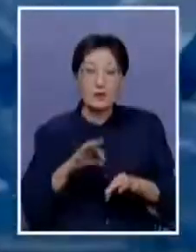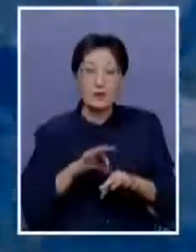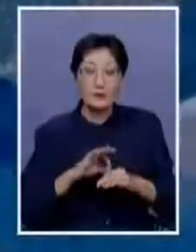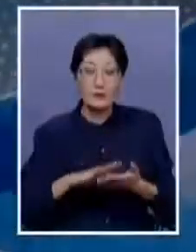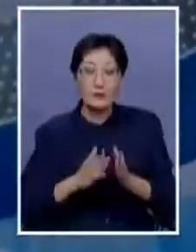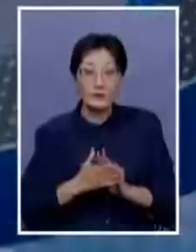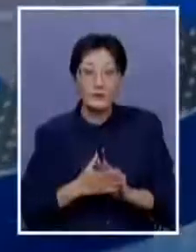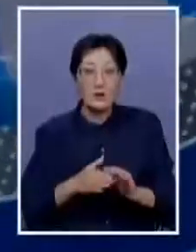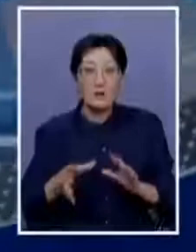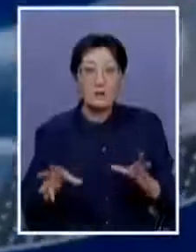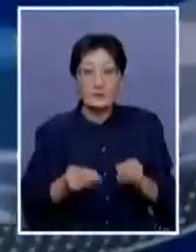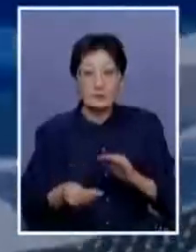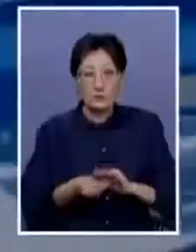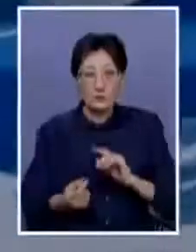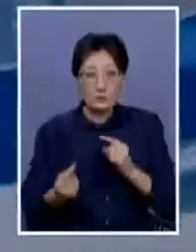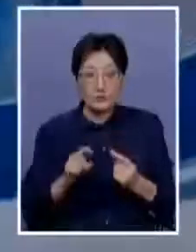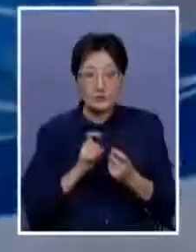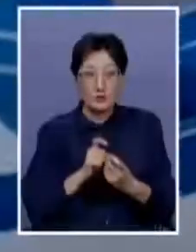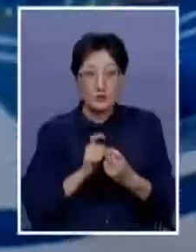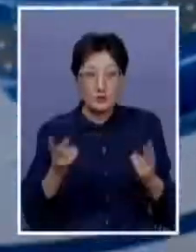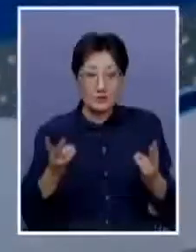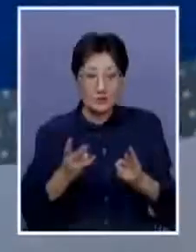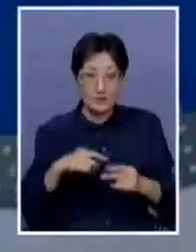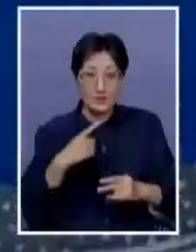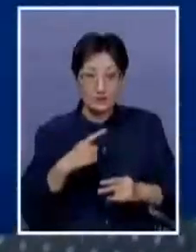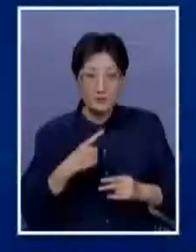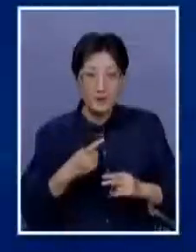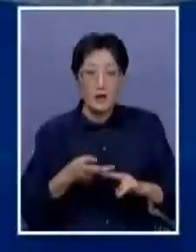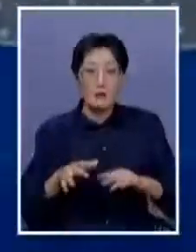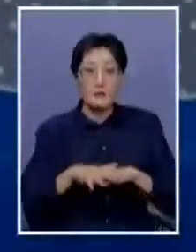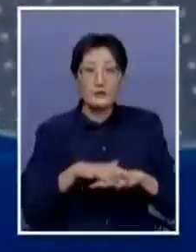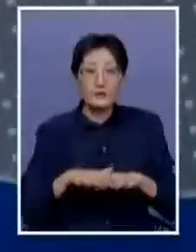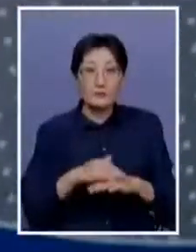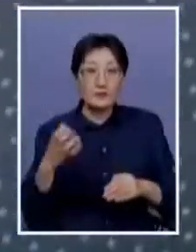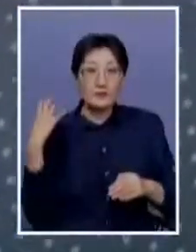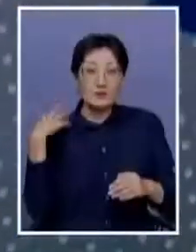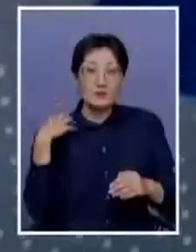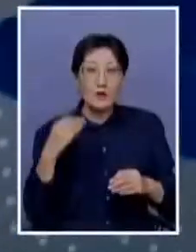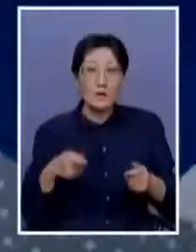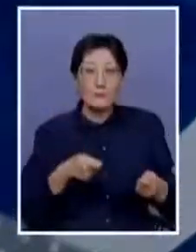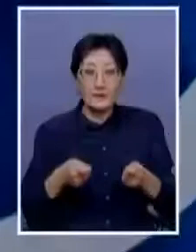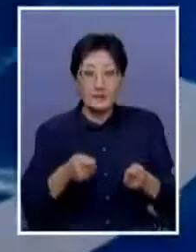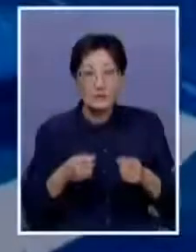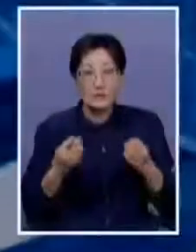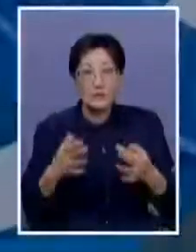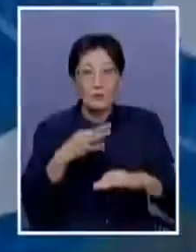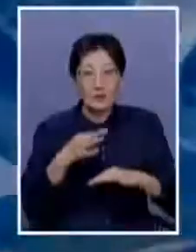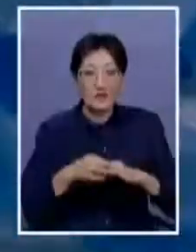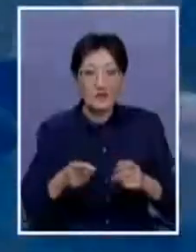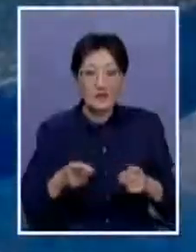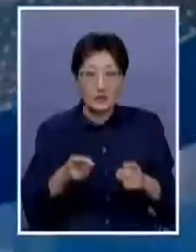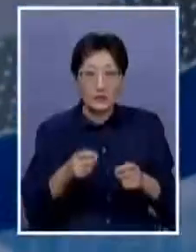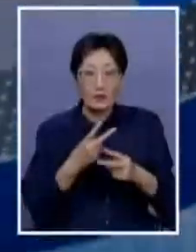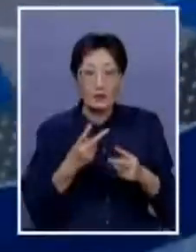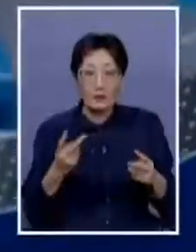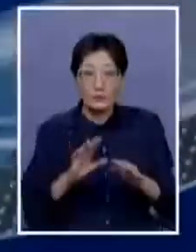кезінде сыбайлас жемқорлыққа қарсы күресті күшейту қажеттігін атап өтті. Халық әлдебір шенеуніктің немесе басшының жай жауапкершілікке тартылғанын